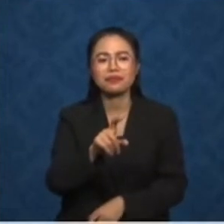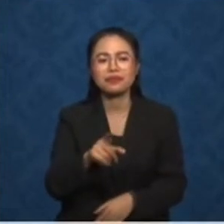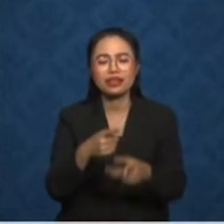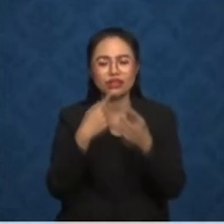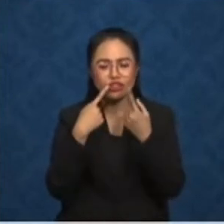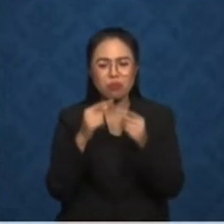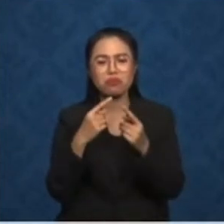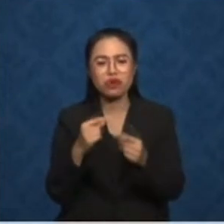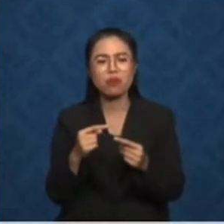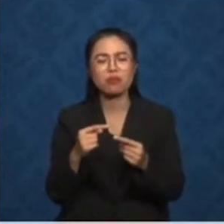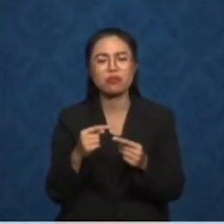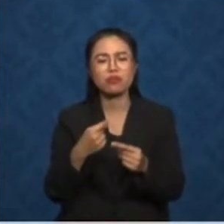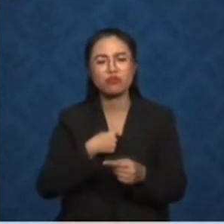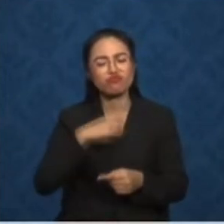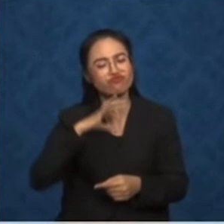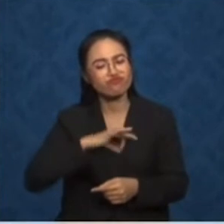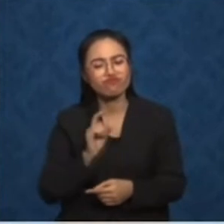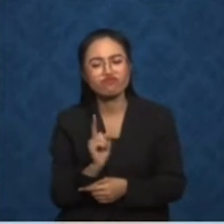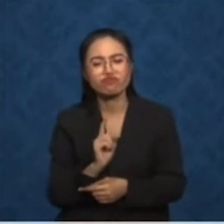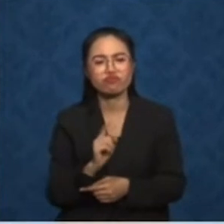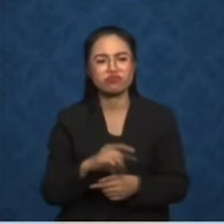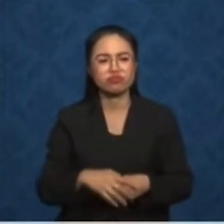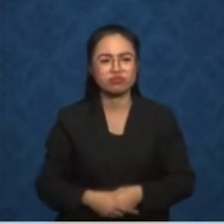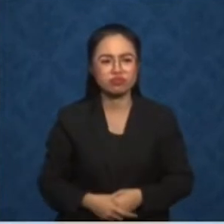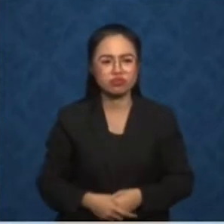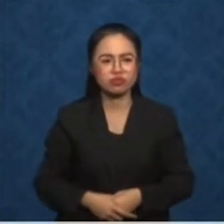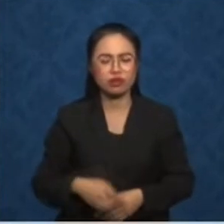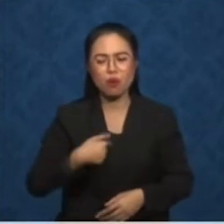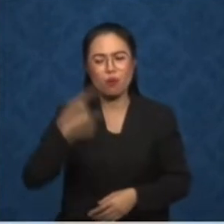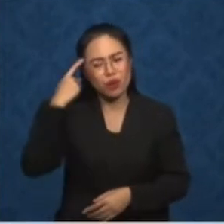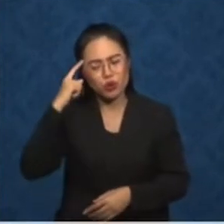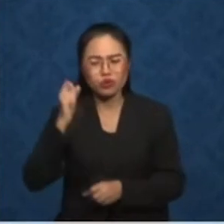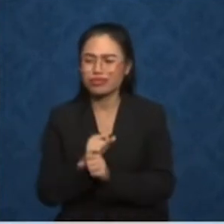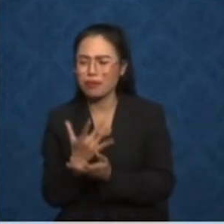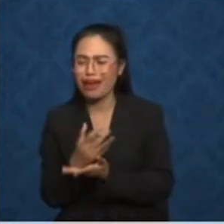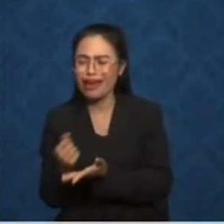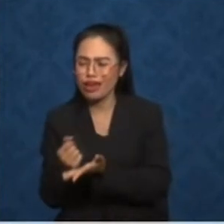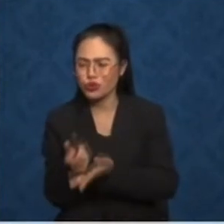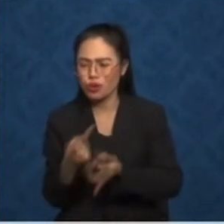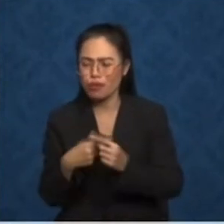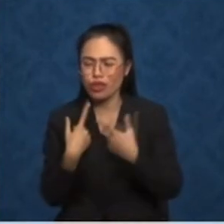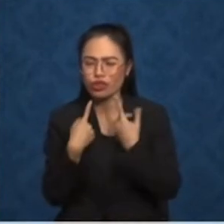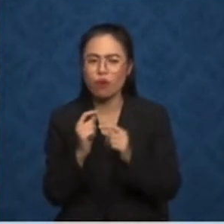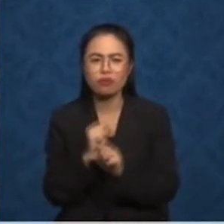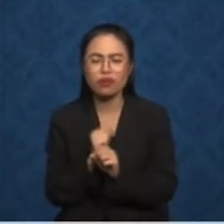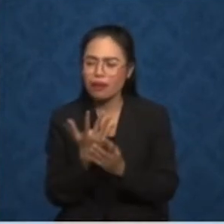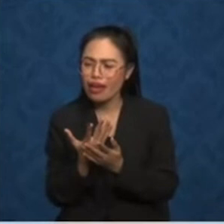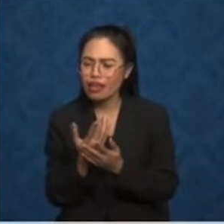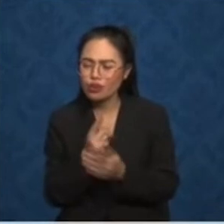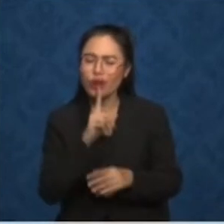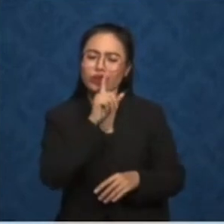อ